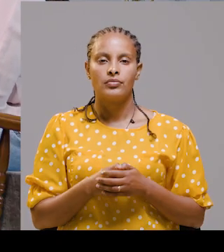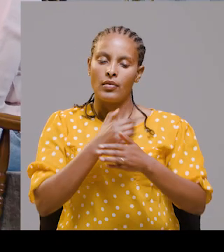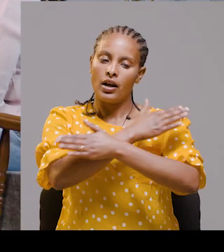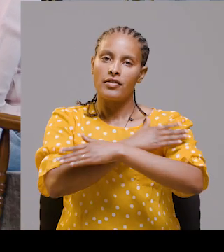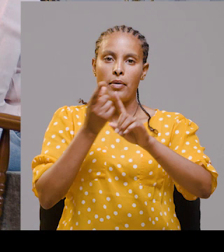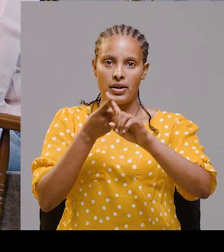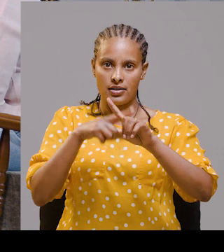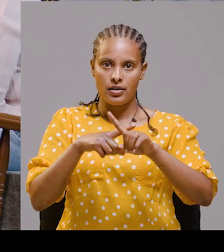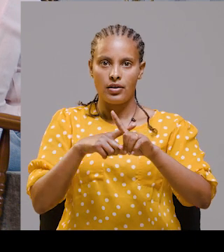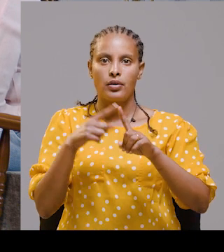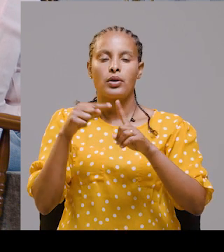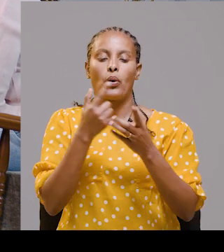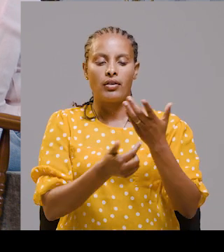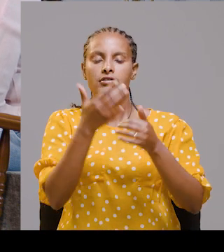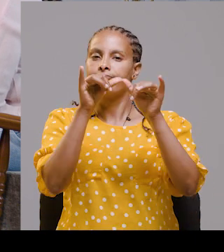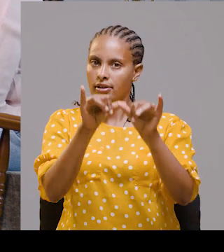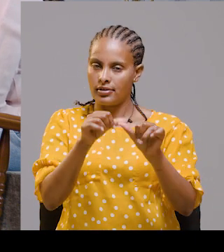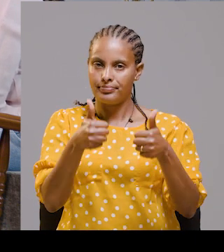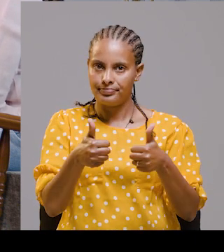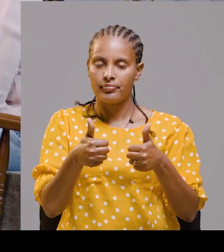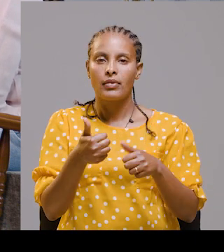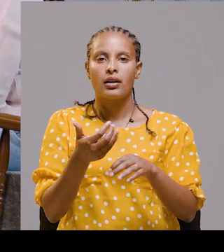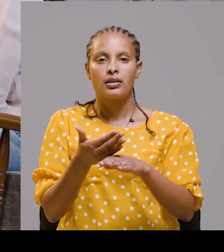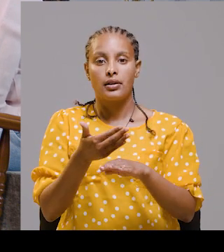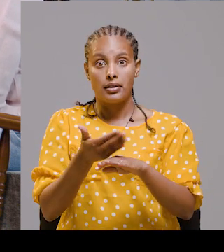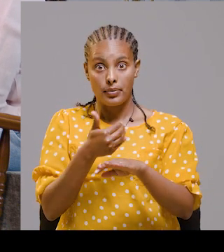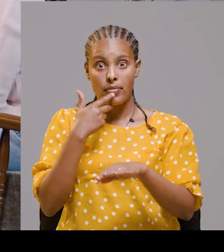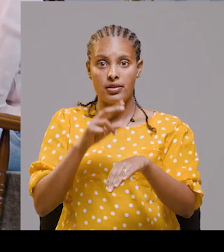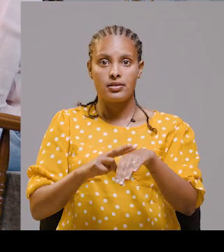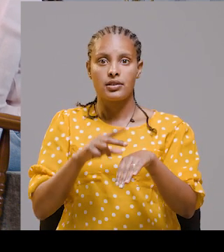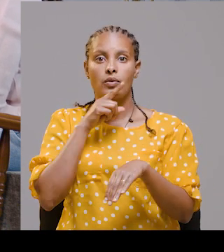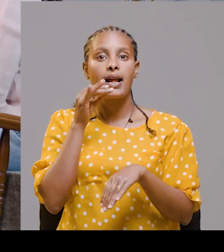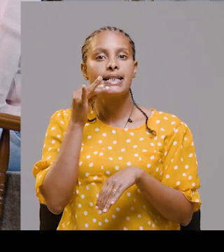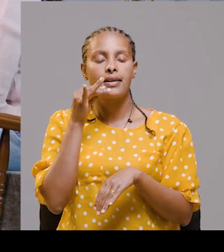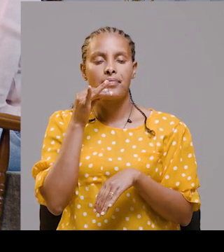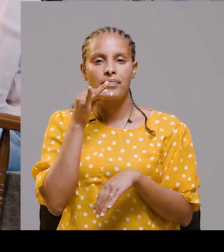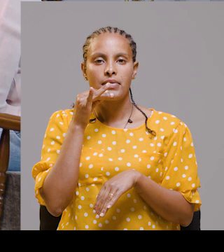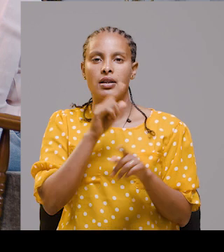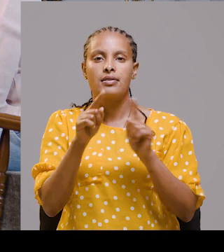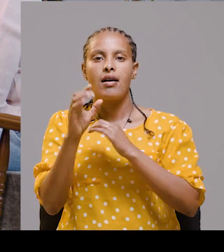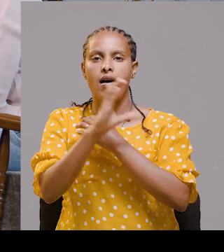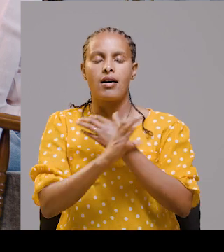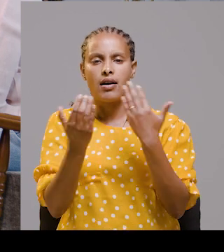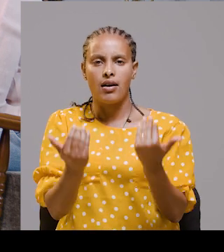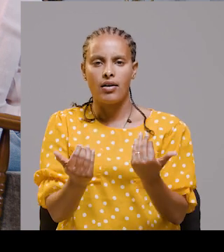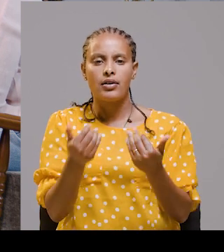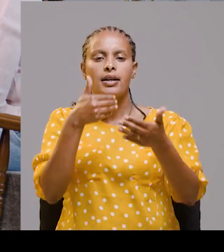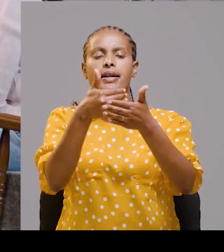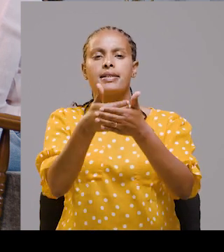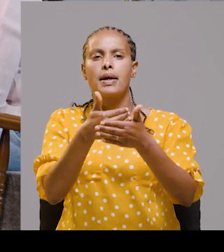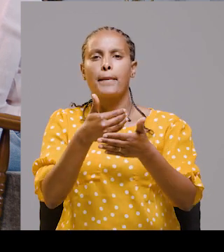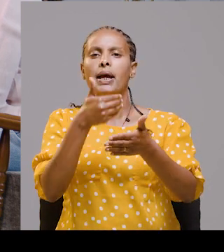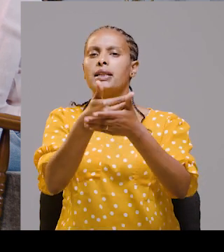كرفت تعمل سنال ودوي تاچن قدل قدم بانساشو لاي لينسي عند هاجر او